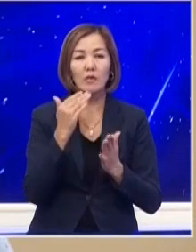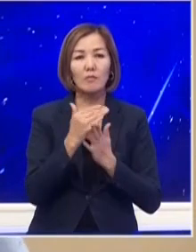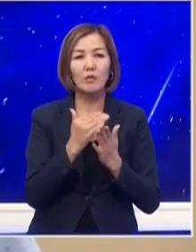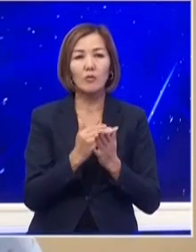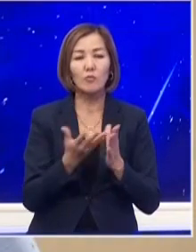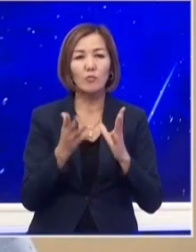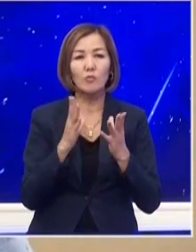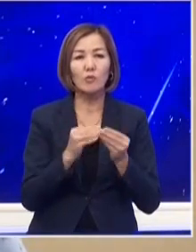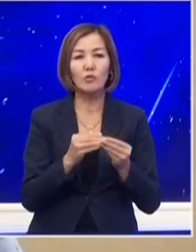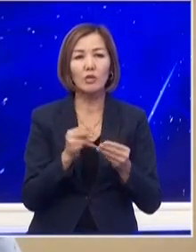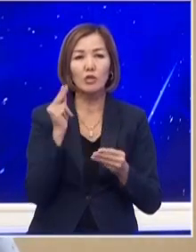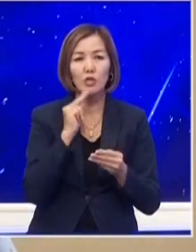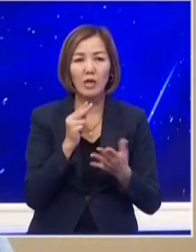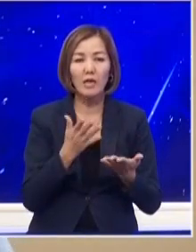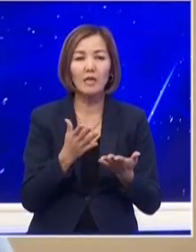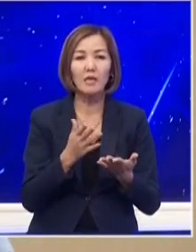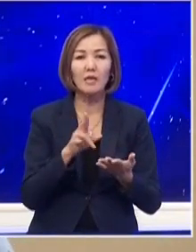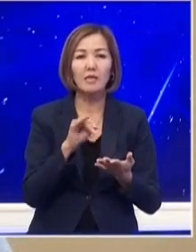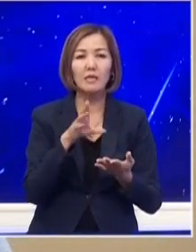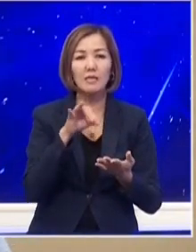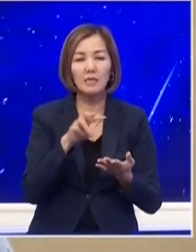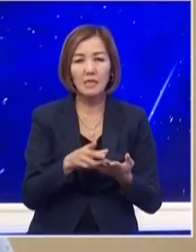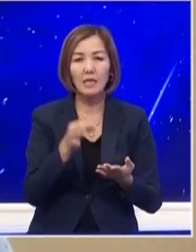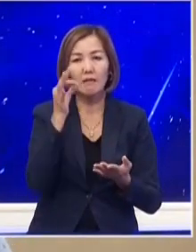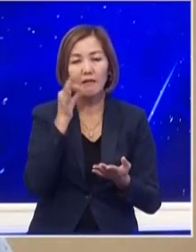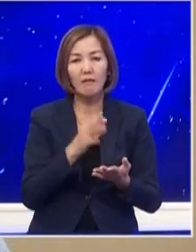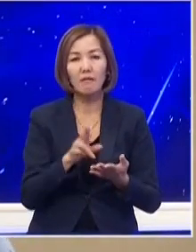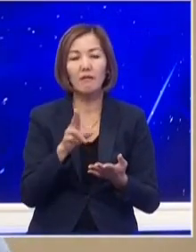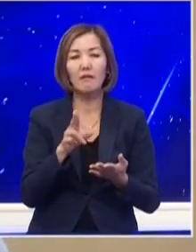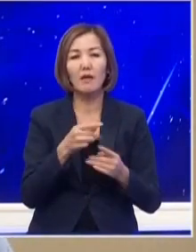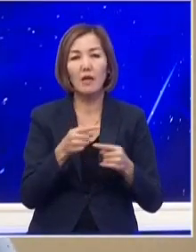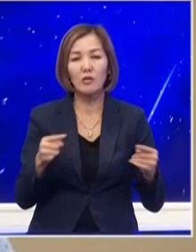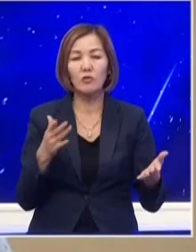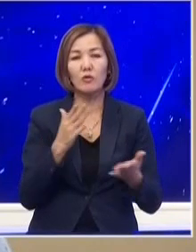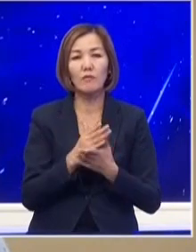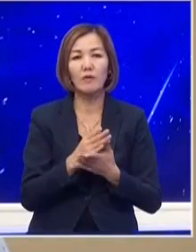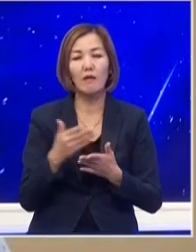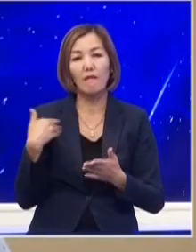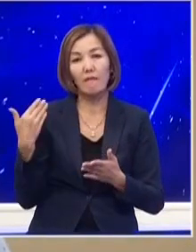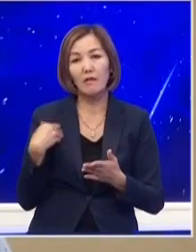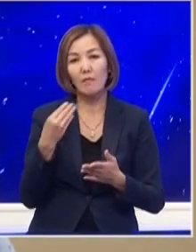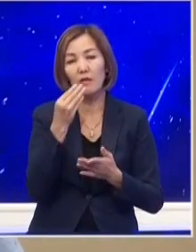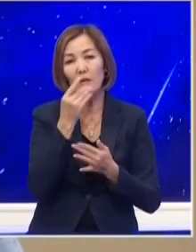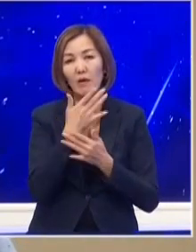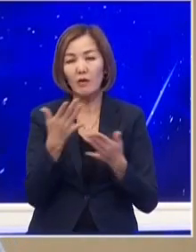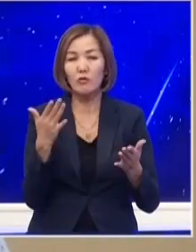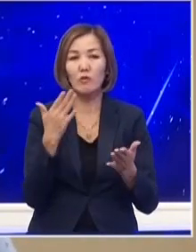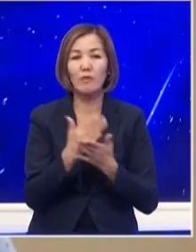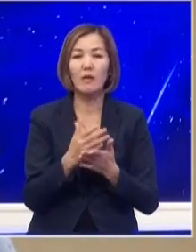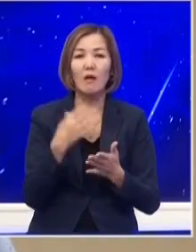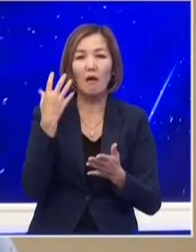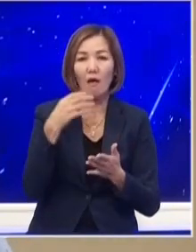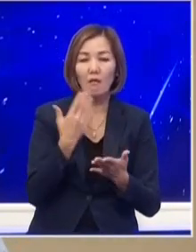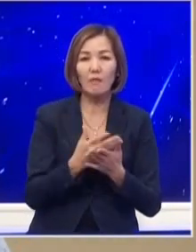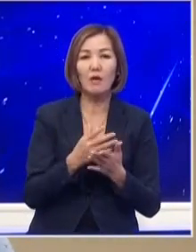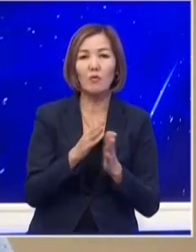күні шай беріледі, бір күні кисель, бір күні компот, сол сияқты әртүрлі витамин тамақтан беріледі, оның сыртында алма, тағы